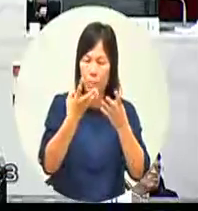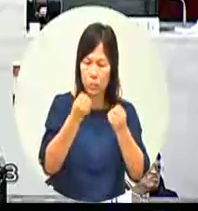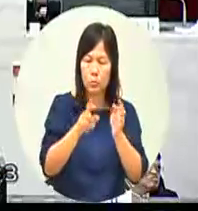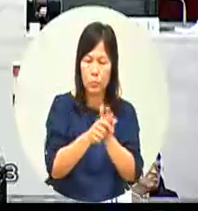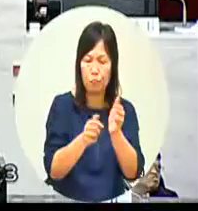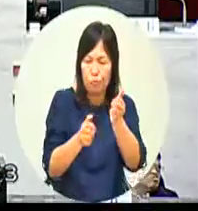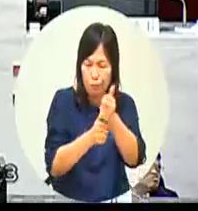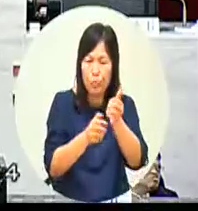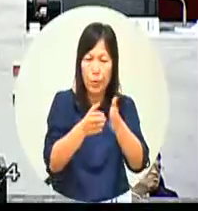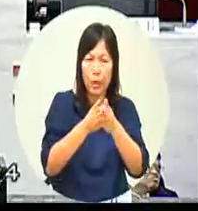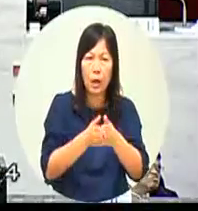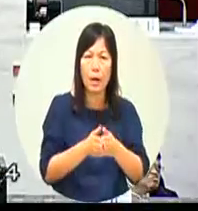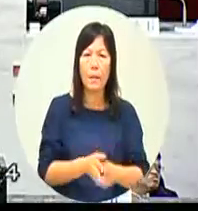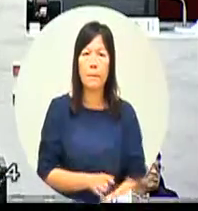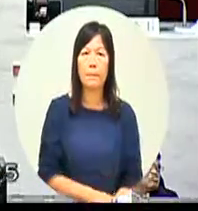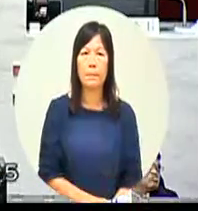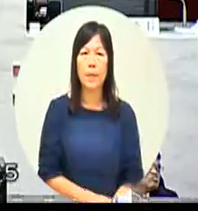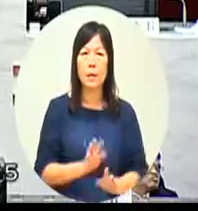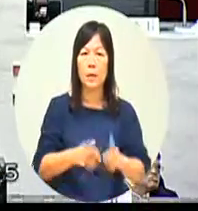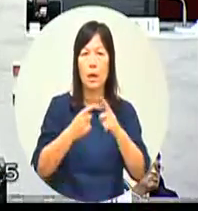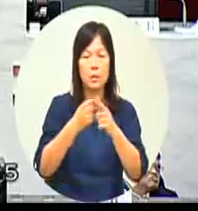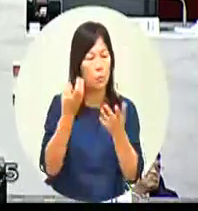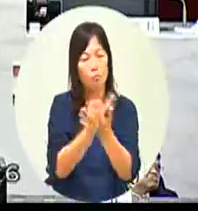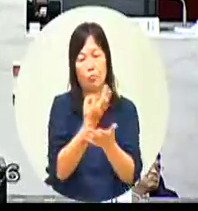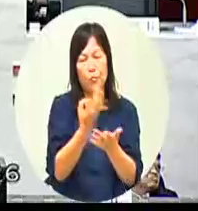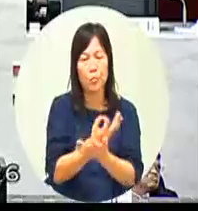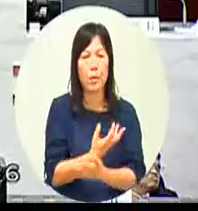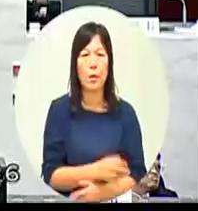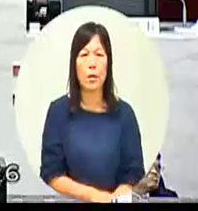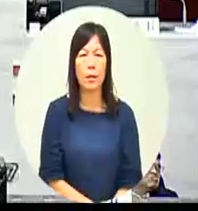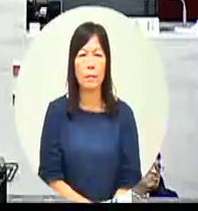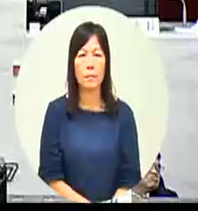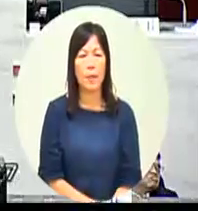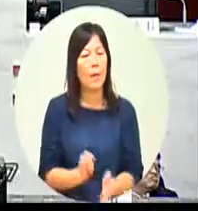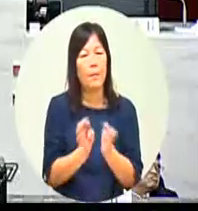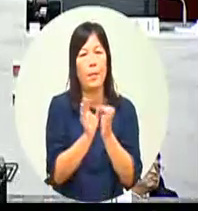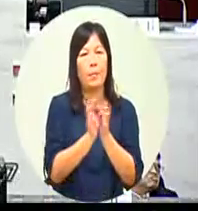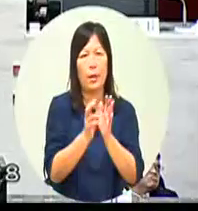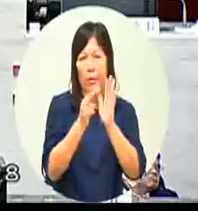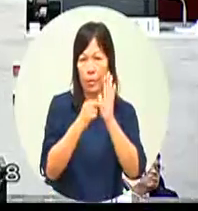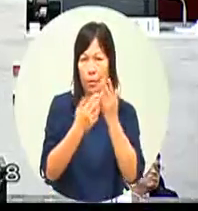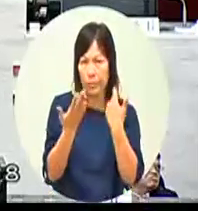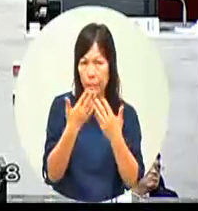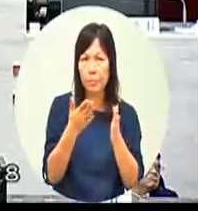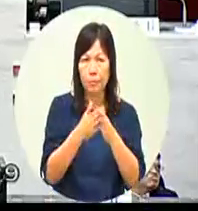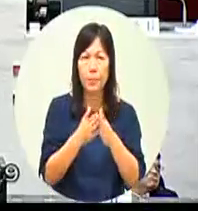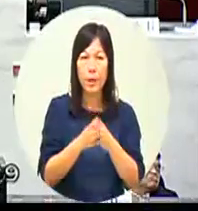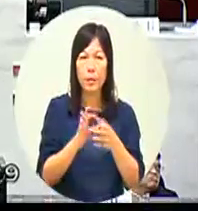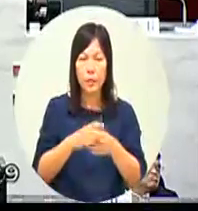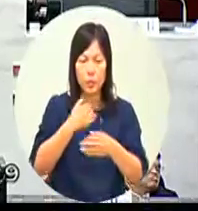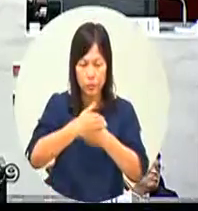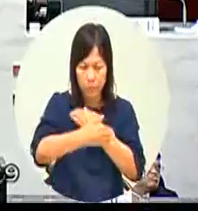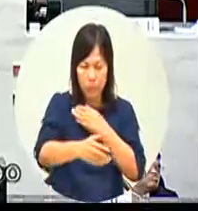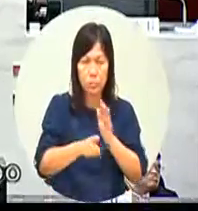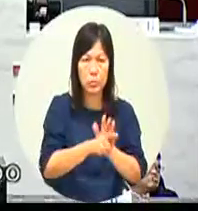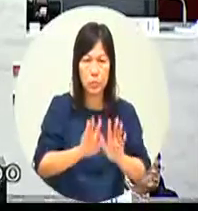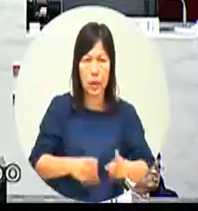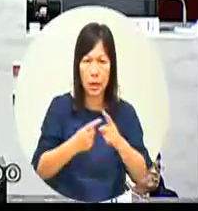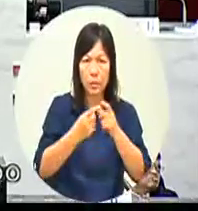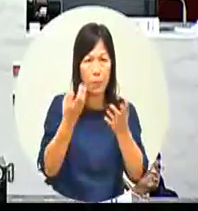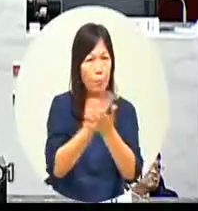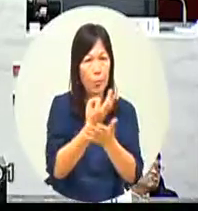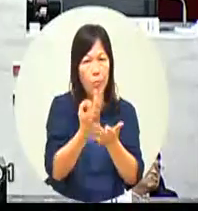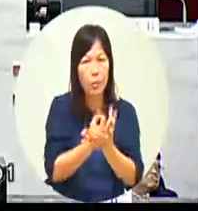嘛，那可能现场人数也不够。 没关系， 跟您做个说明，就是程序上现场人数不